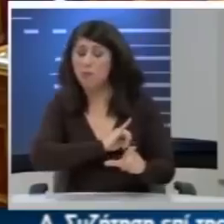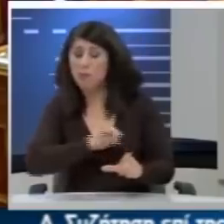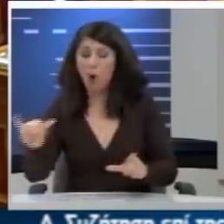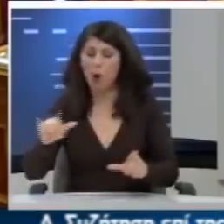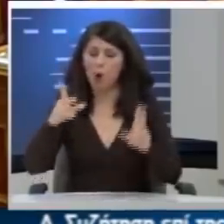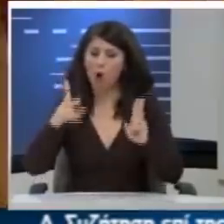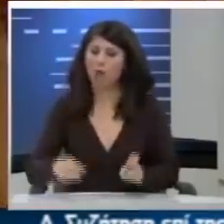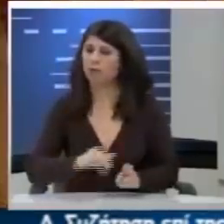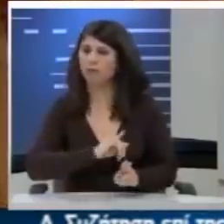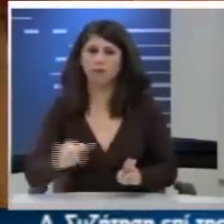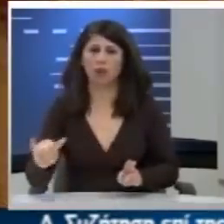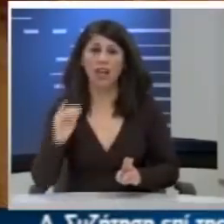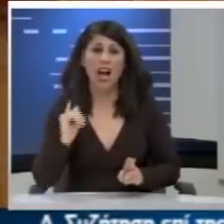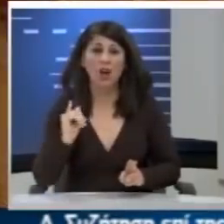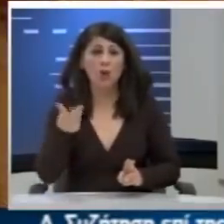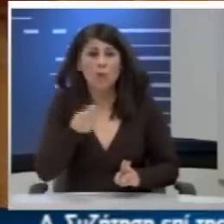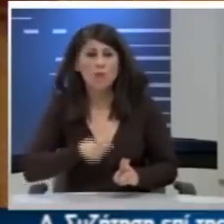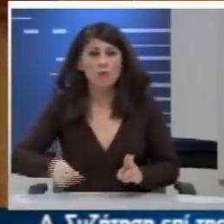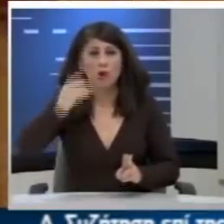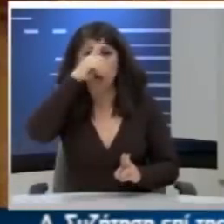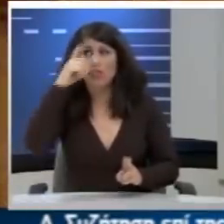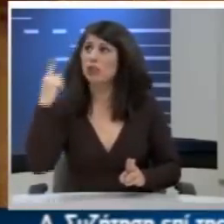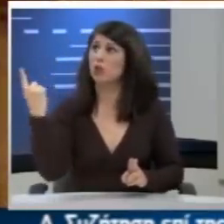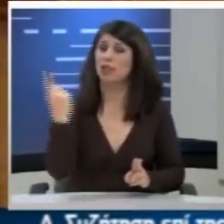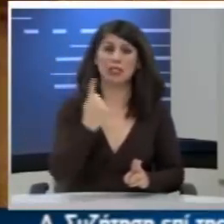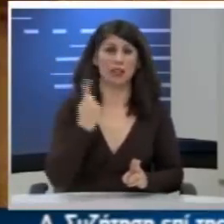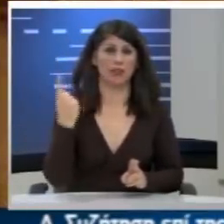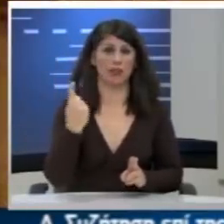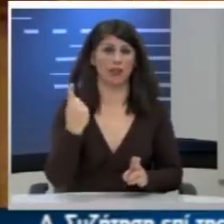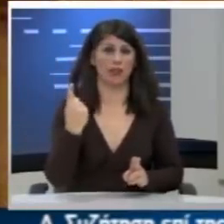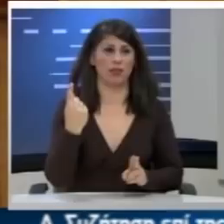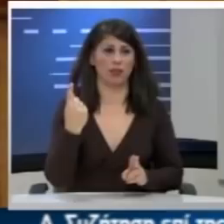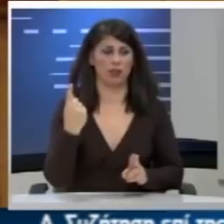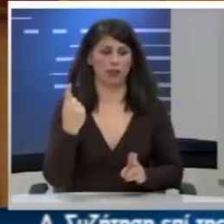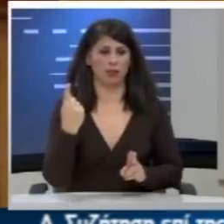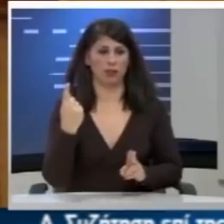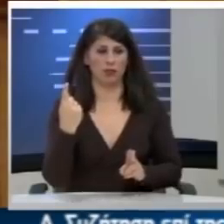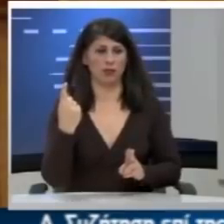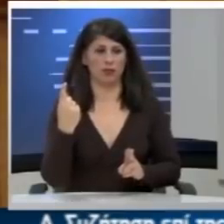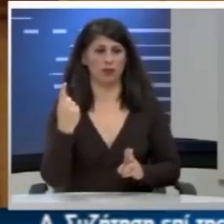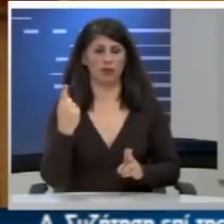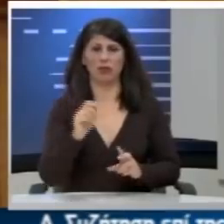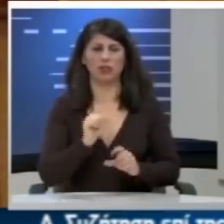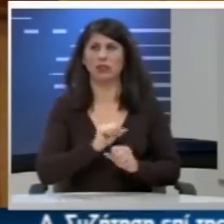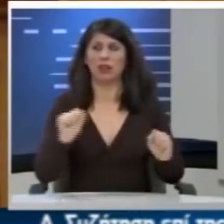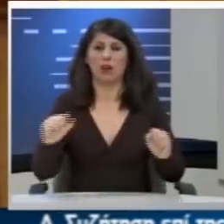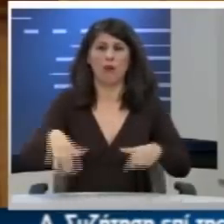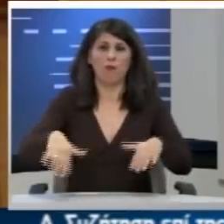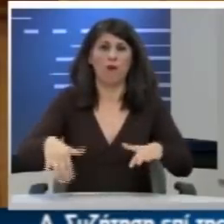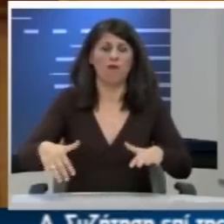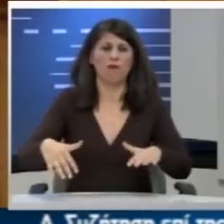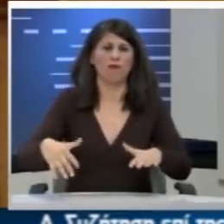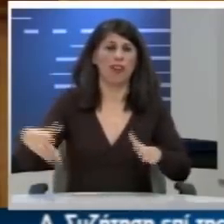ποτέ, ακόμα και στις πιο δύσκολες συνθήκες όπου τάσκιαζε φοβέρα και τα πλάκωνε η σκλαβιά,